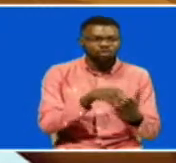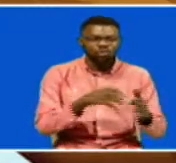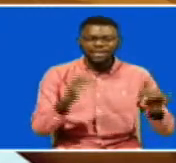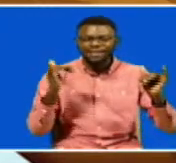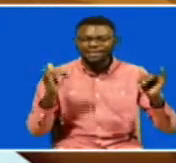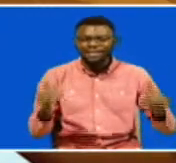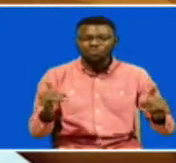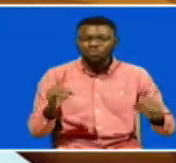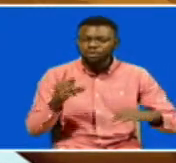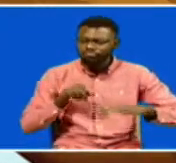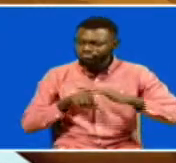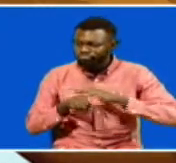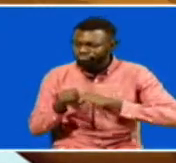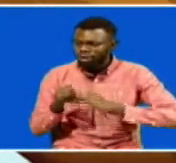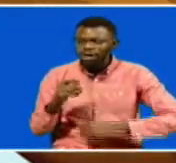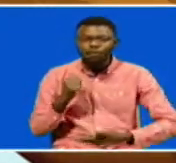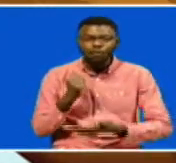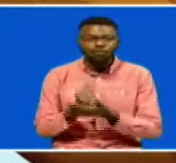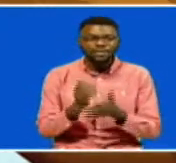na kuzuru ofisi zao.